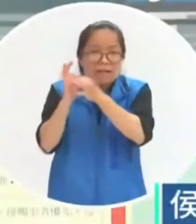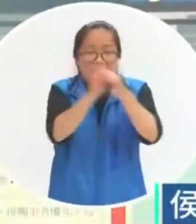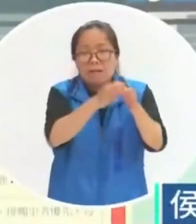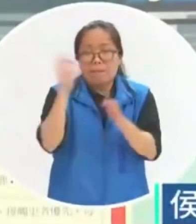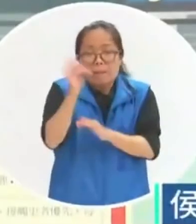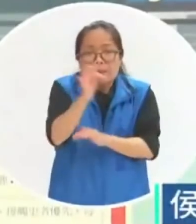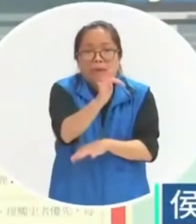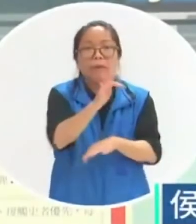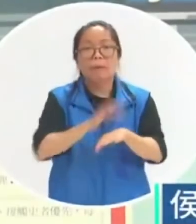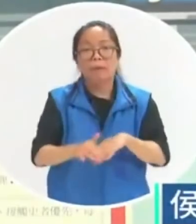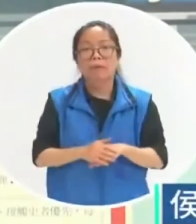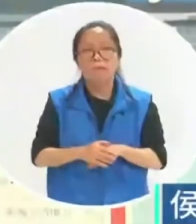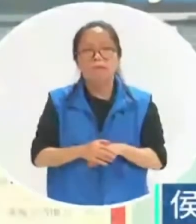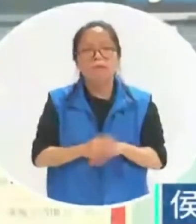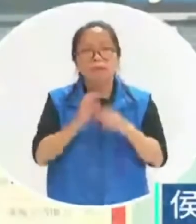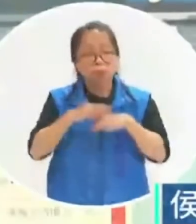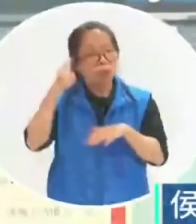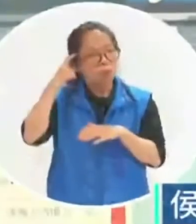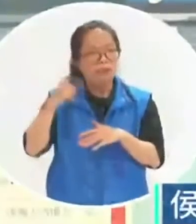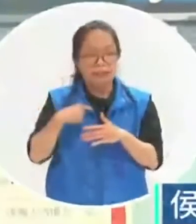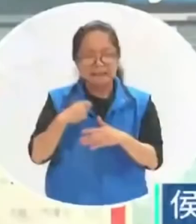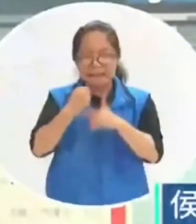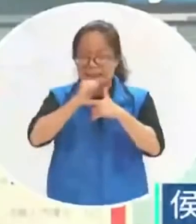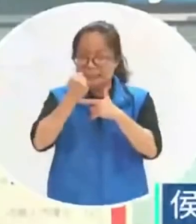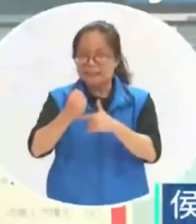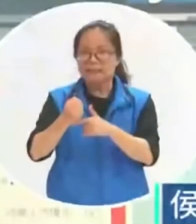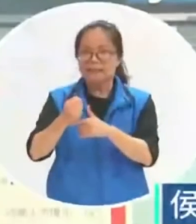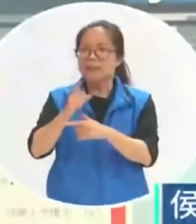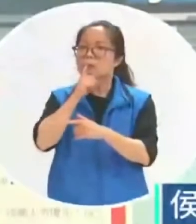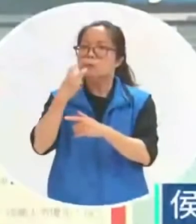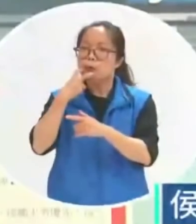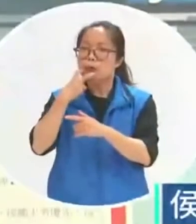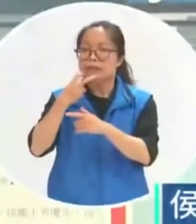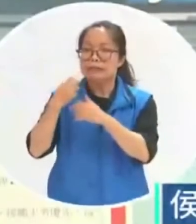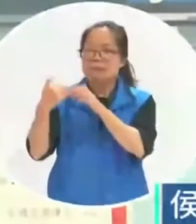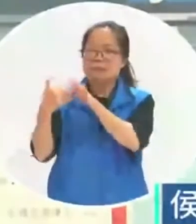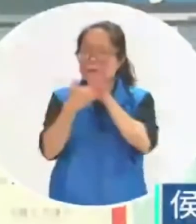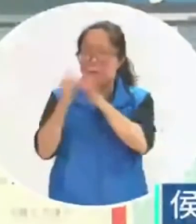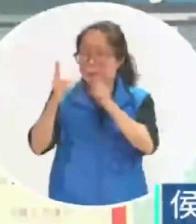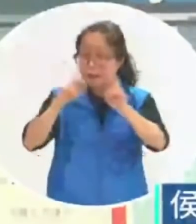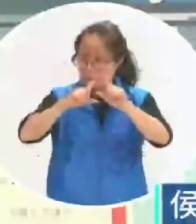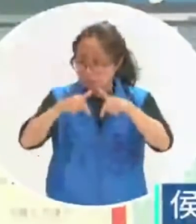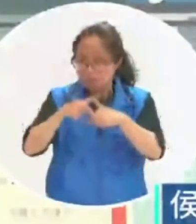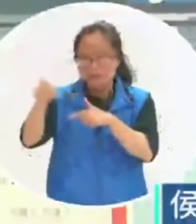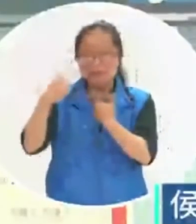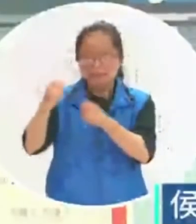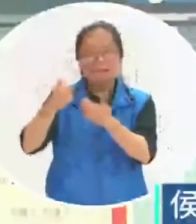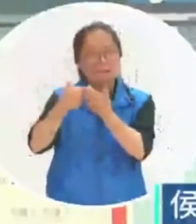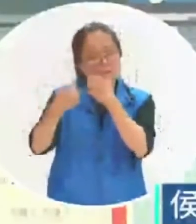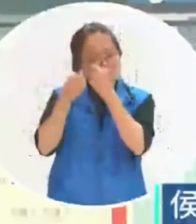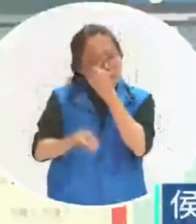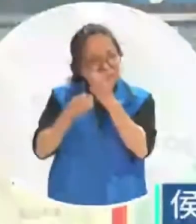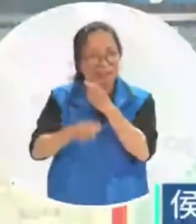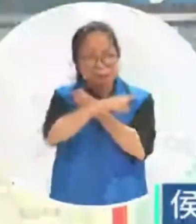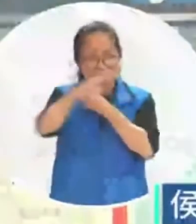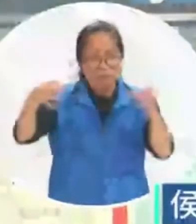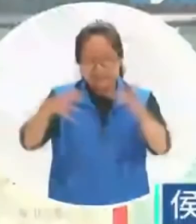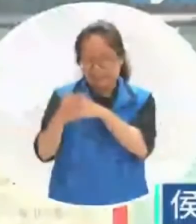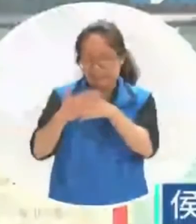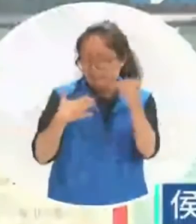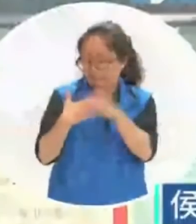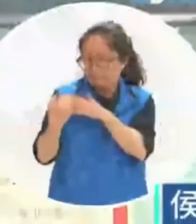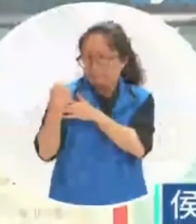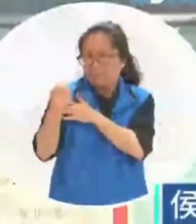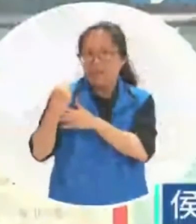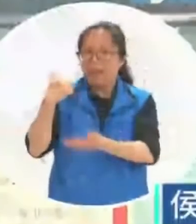快。所以这个部分我也建请 CDC 也可以来做一个分析，我们一定大家同心齐力，